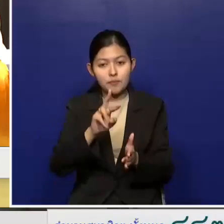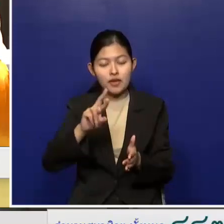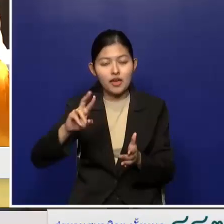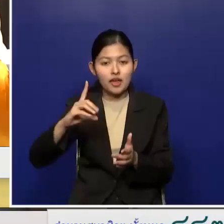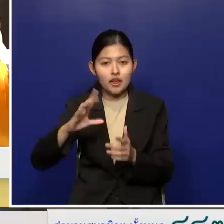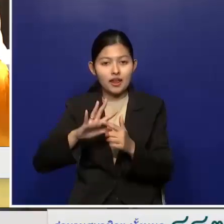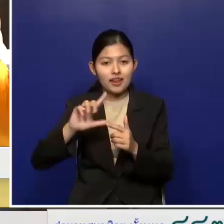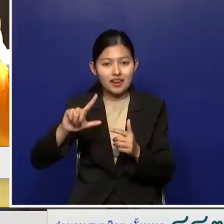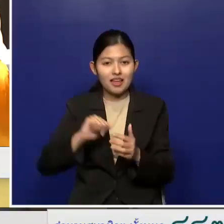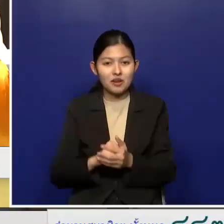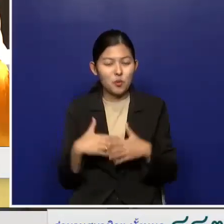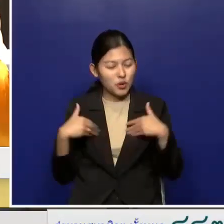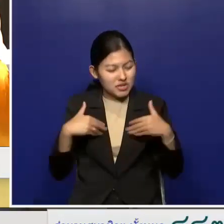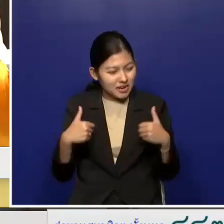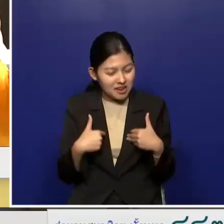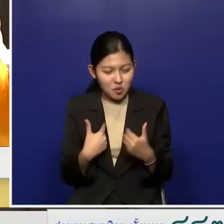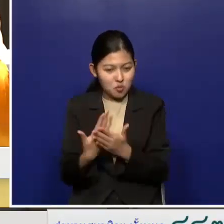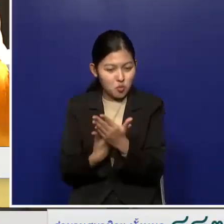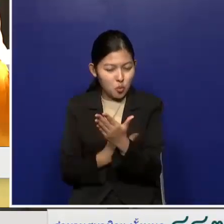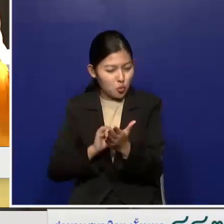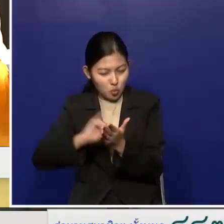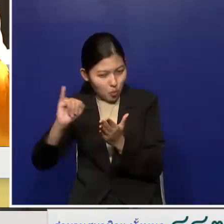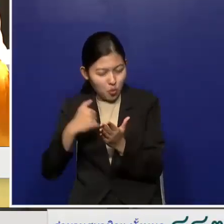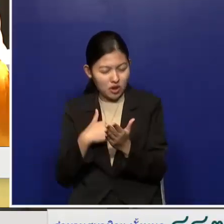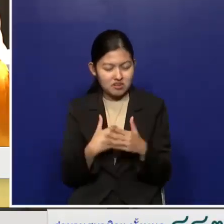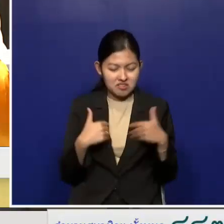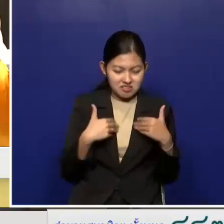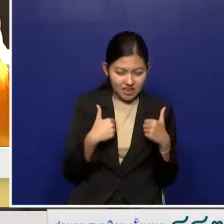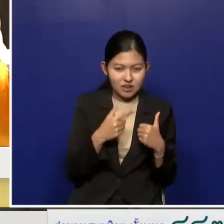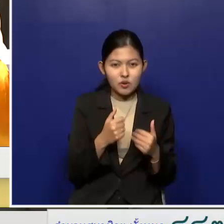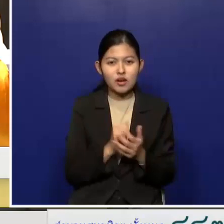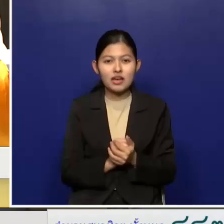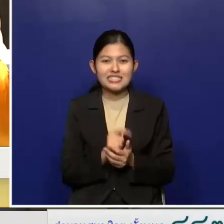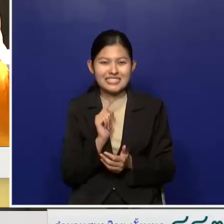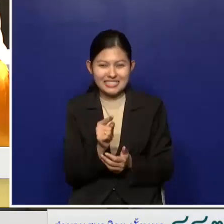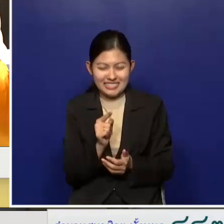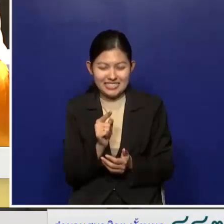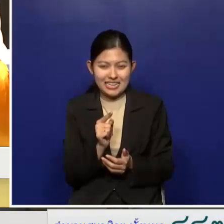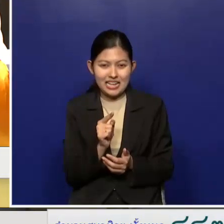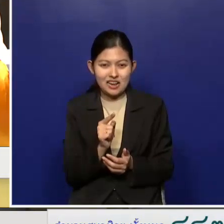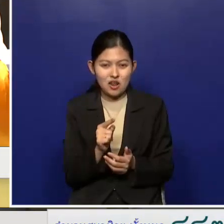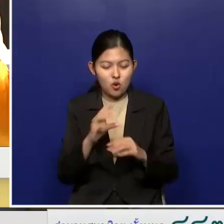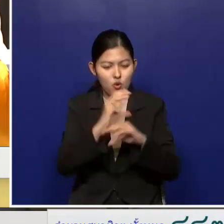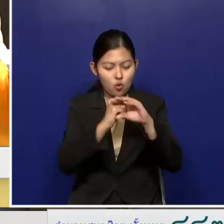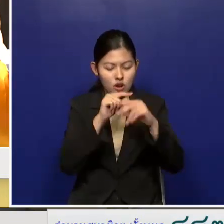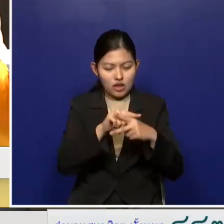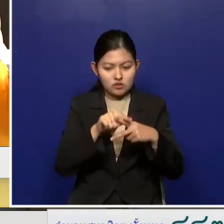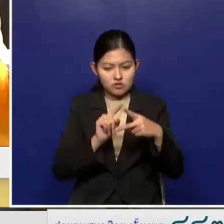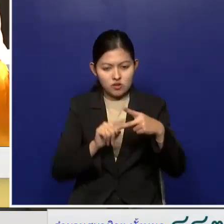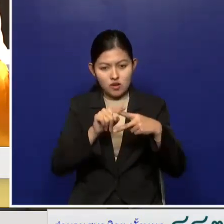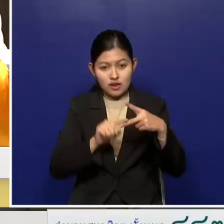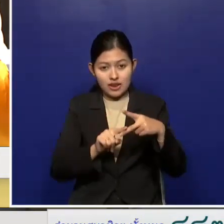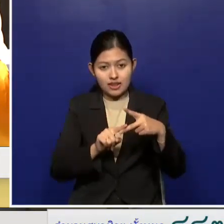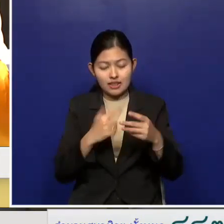ดีใจยิ่งกว่าถูกหวยยิ่งกว่าถูกลอตเตอรี่รางวัลที่หนึ่งนะคะทั้งที่จริงๆแล้วทั้งสองโครงการนี้แต่ละโครงการนะคะ